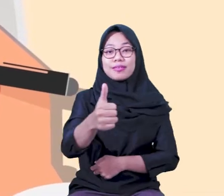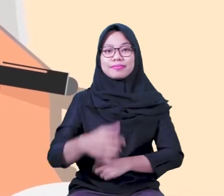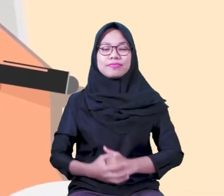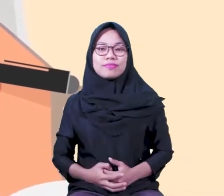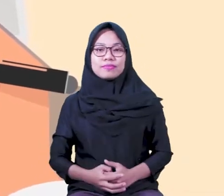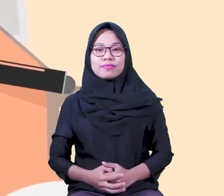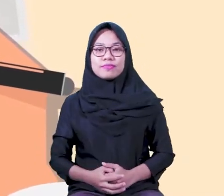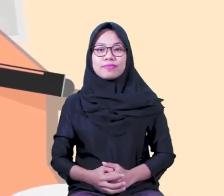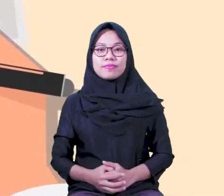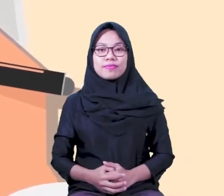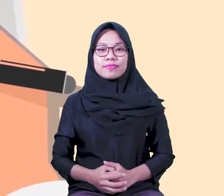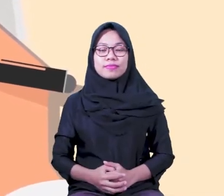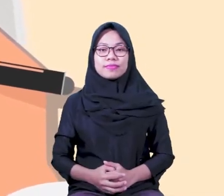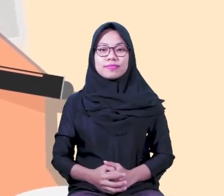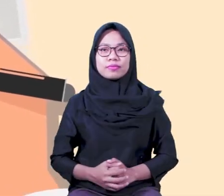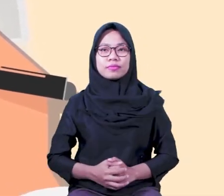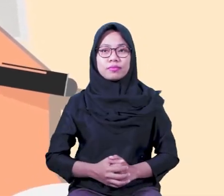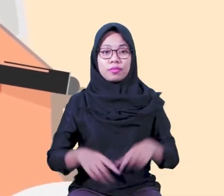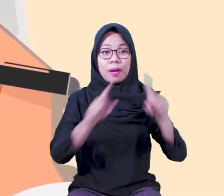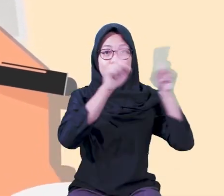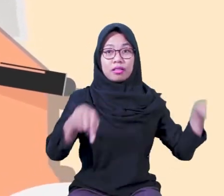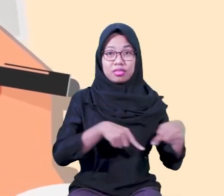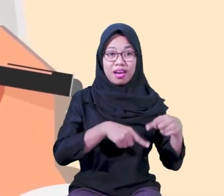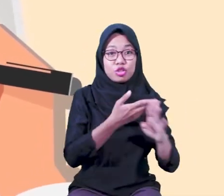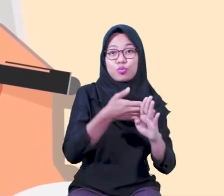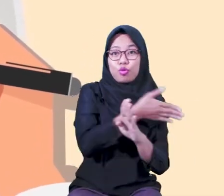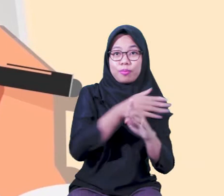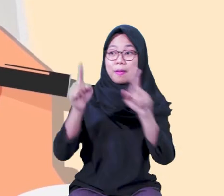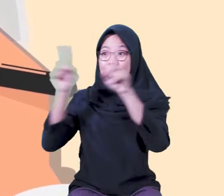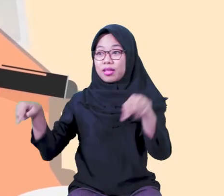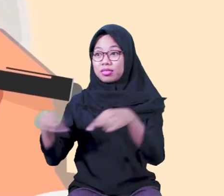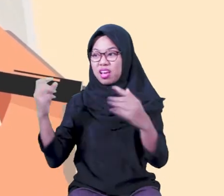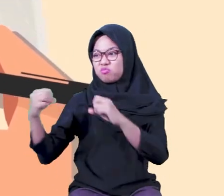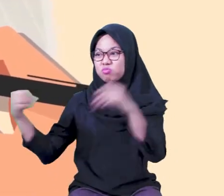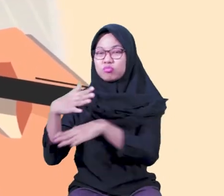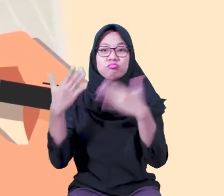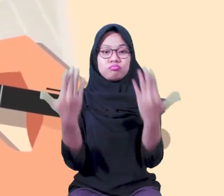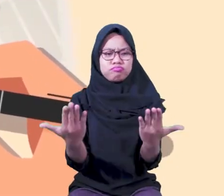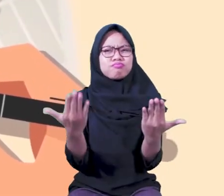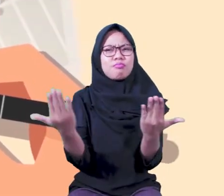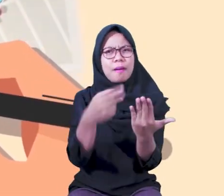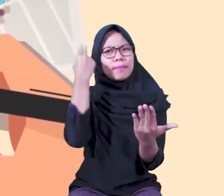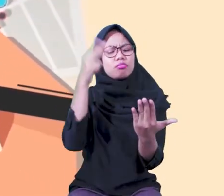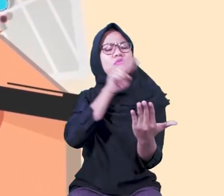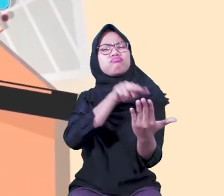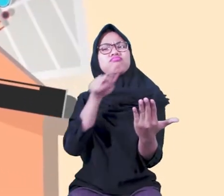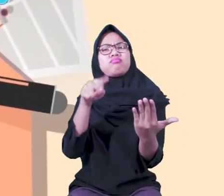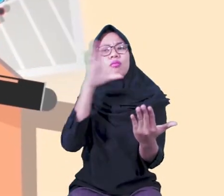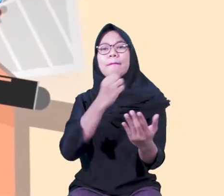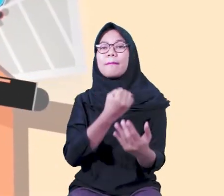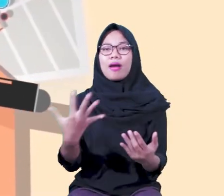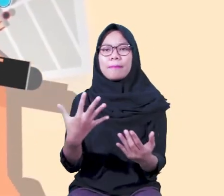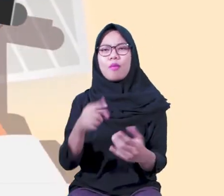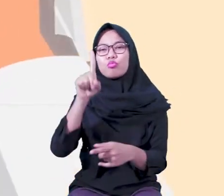dimanfaatkan untuk membantu evakuasi korban Selain itu dengan membandingkan peta wilayah terdampak dengan peta sebelumnya pemerintah